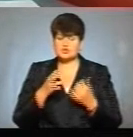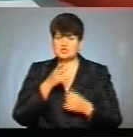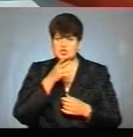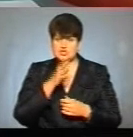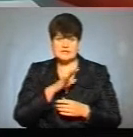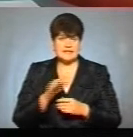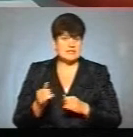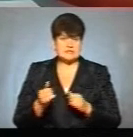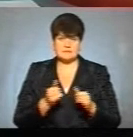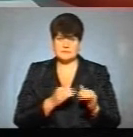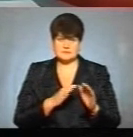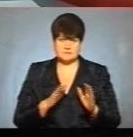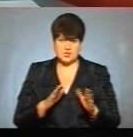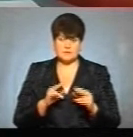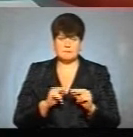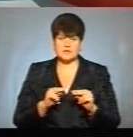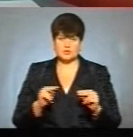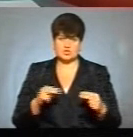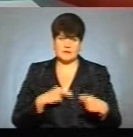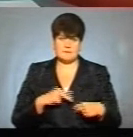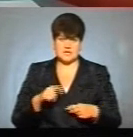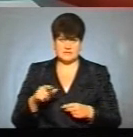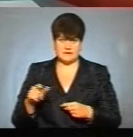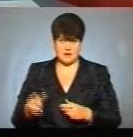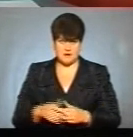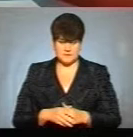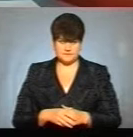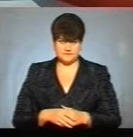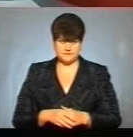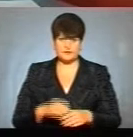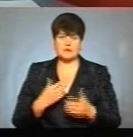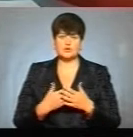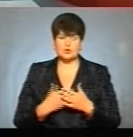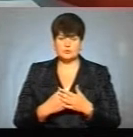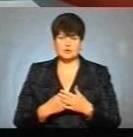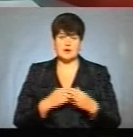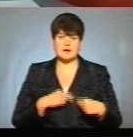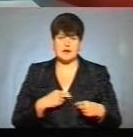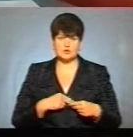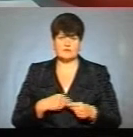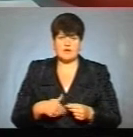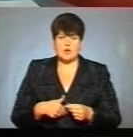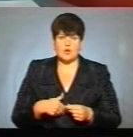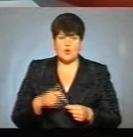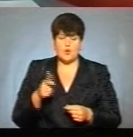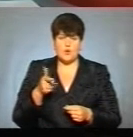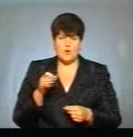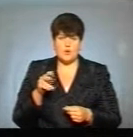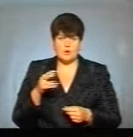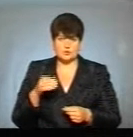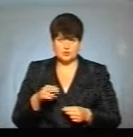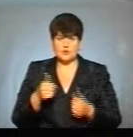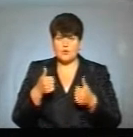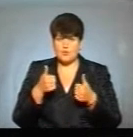не забезпечені саме педагогічними працівниками. Тобто кадровий голод хороших